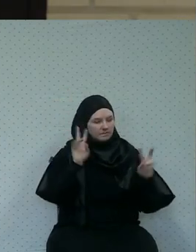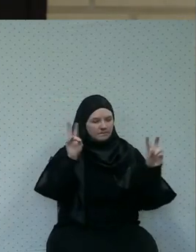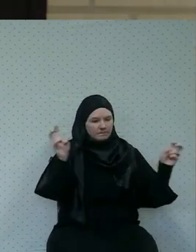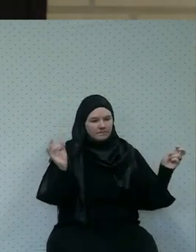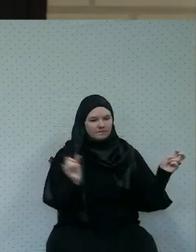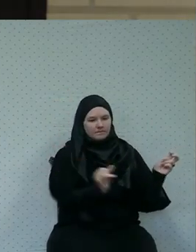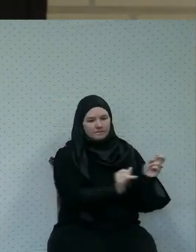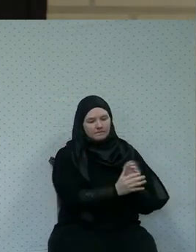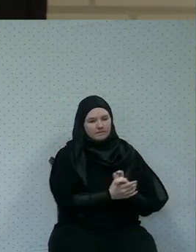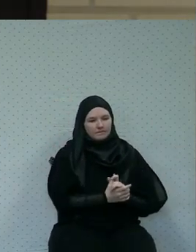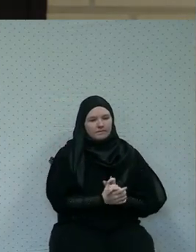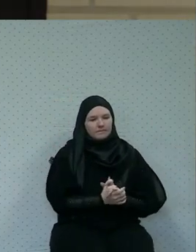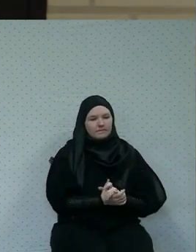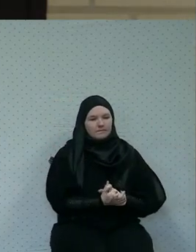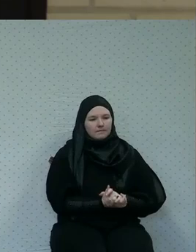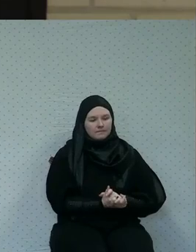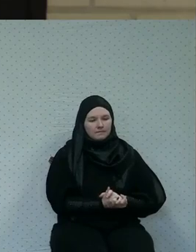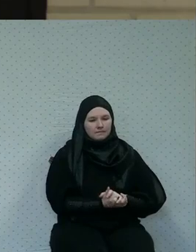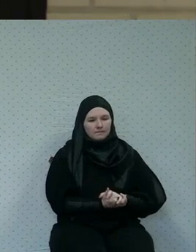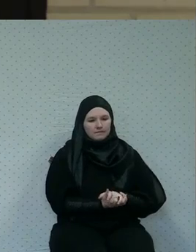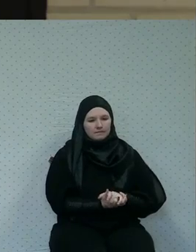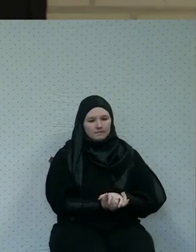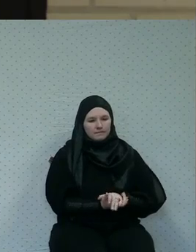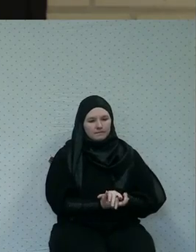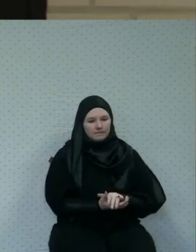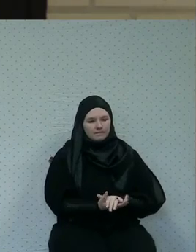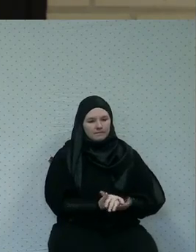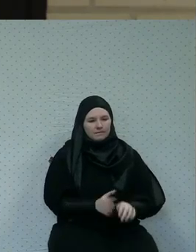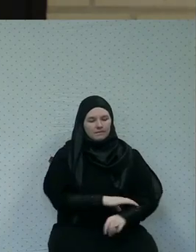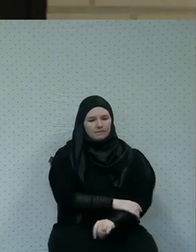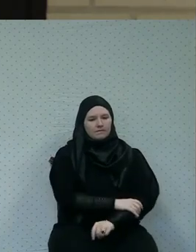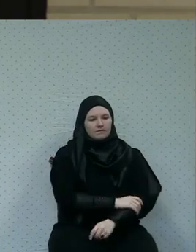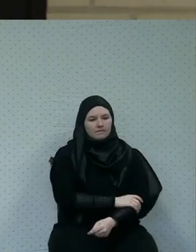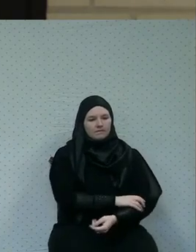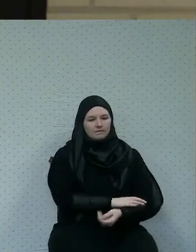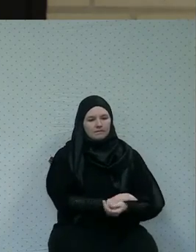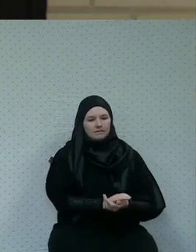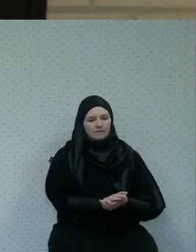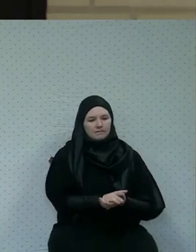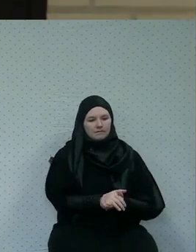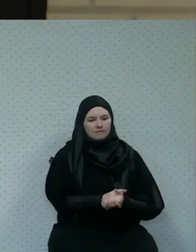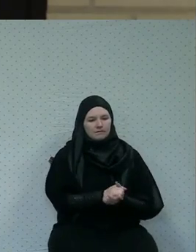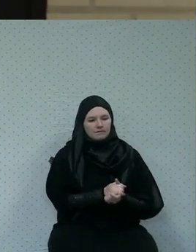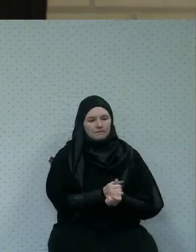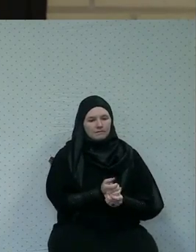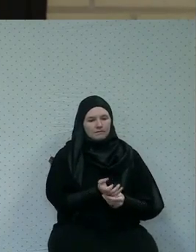شَرَّ الدَّوَابِّ عِنْدَ اللَّهِ الصُّمُّ الْبُكْمُ الَّذِينَ لَا